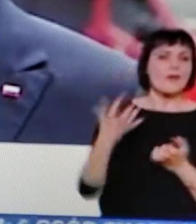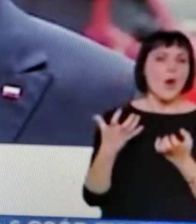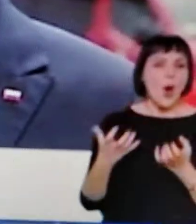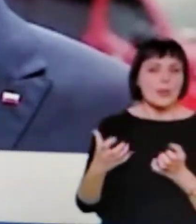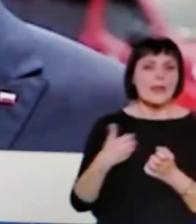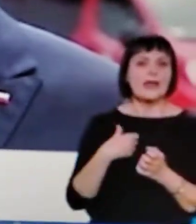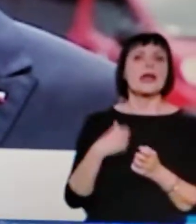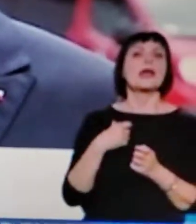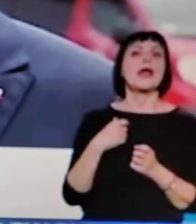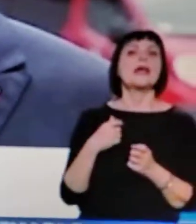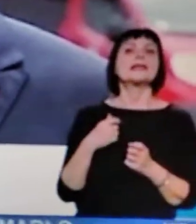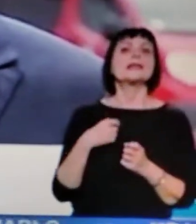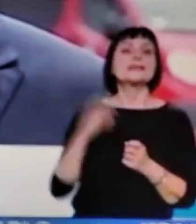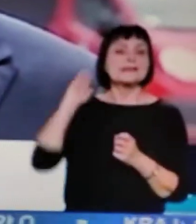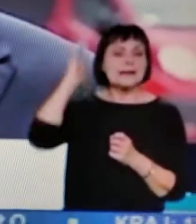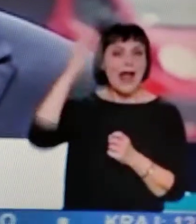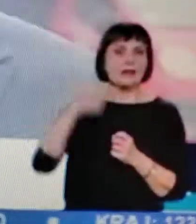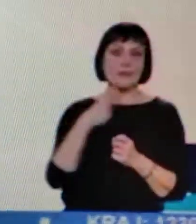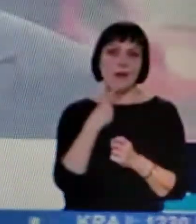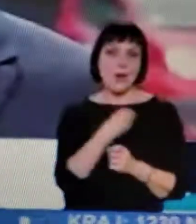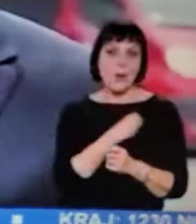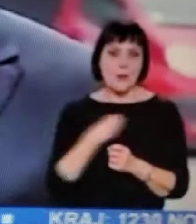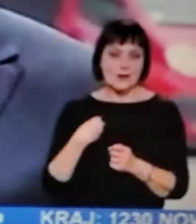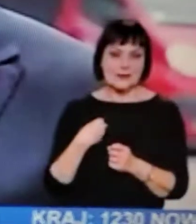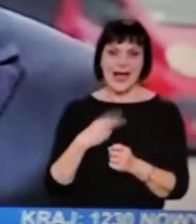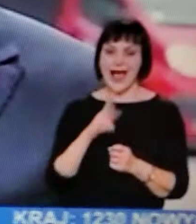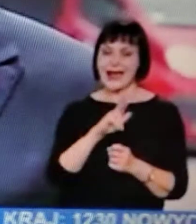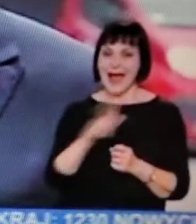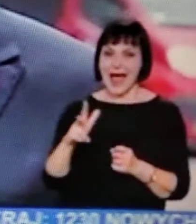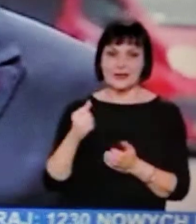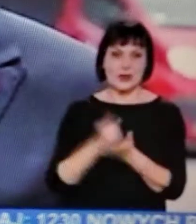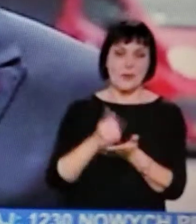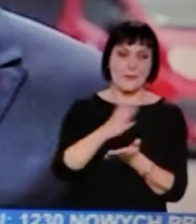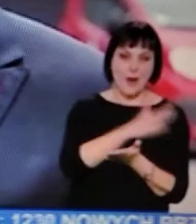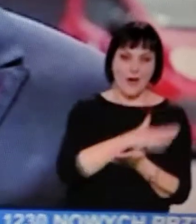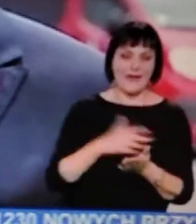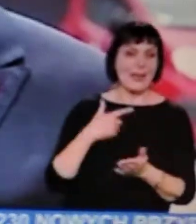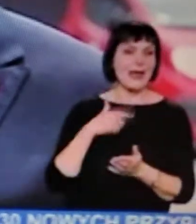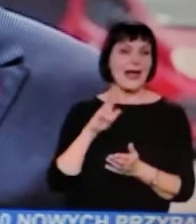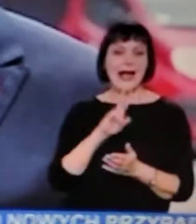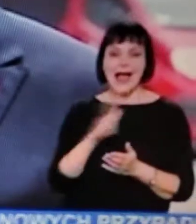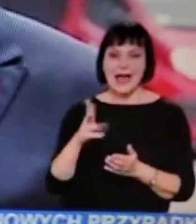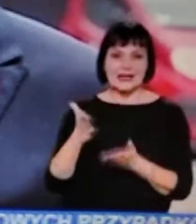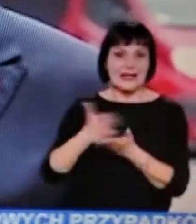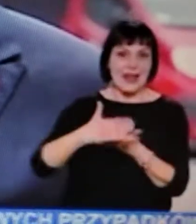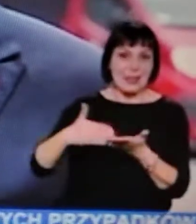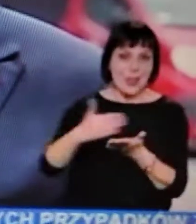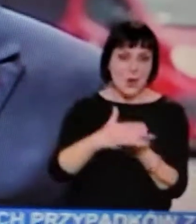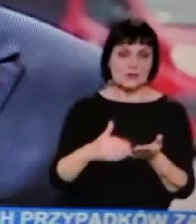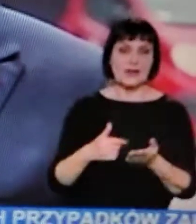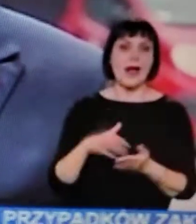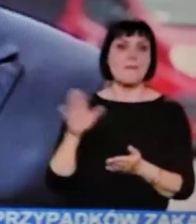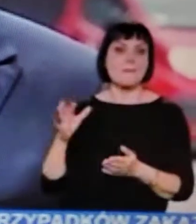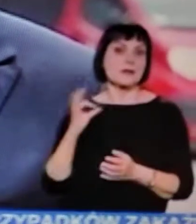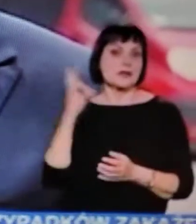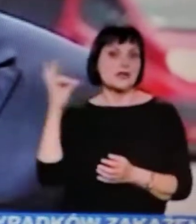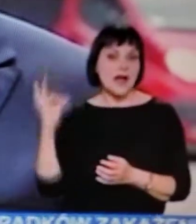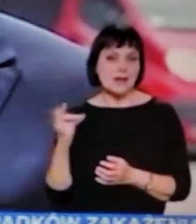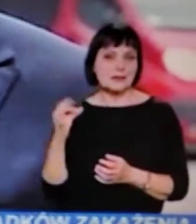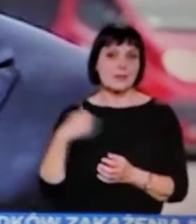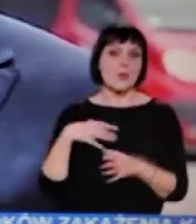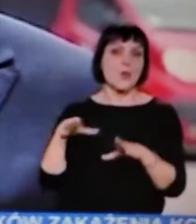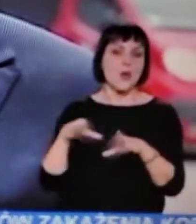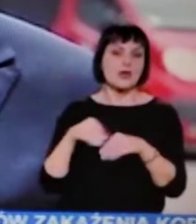i Państwowej Straży Pożarnej w Małopolsce. Każdy powiat, każda jednostka z danego powiatu ma szansę na to,